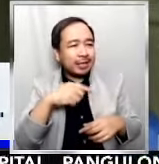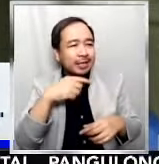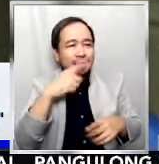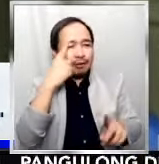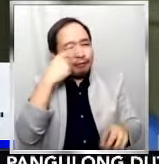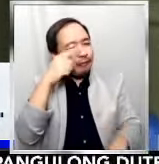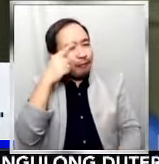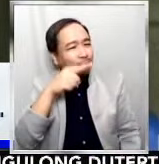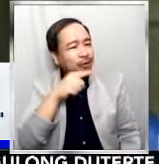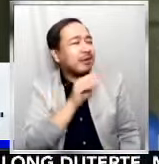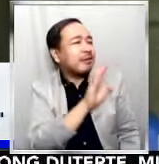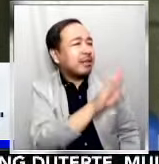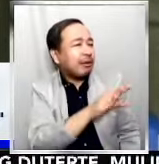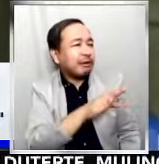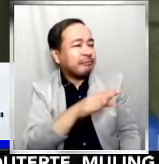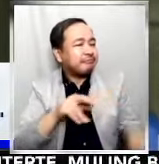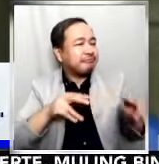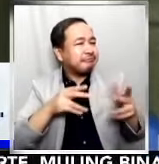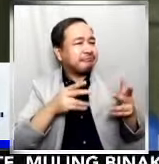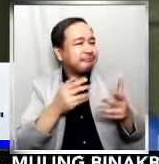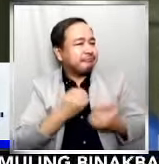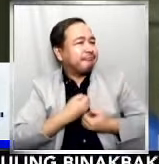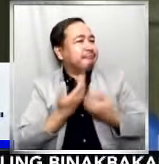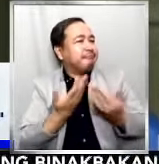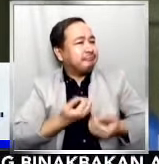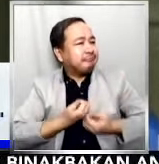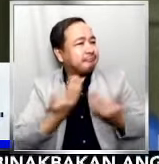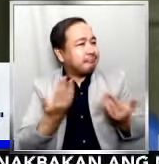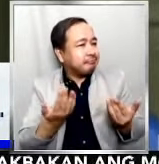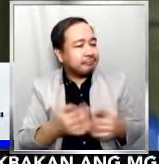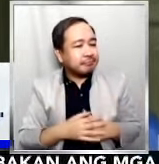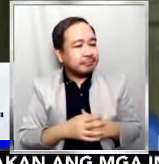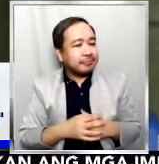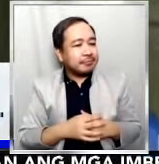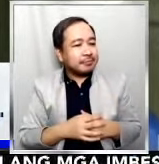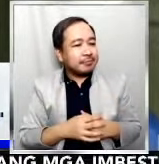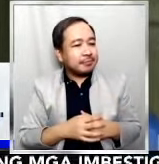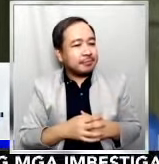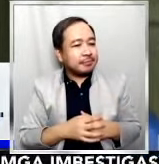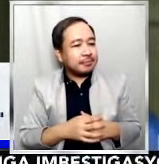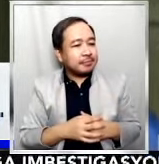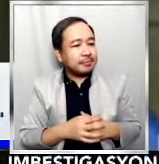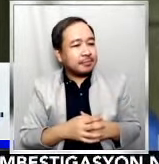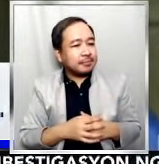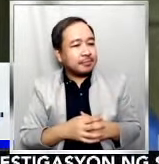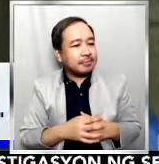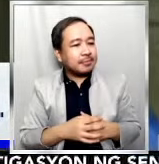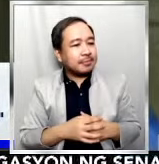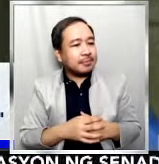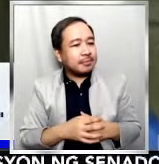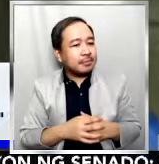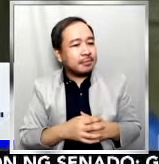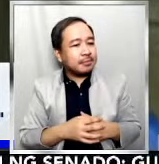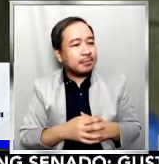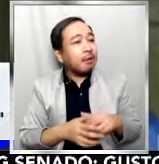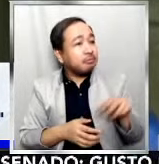statement na you threaten